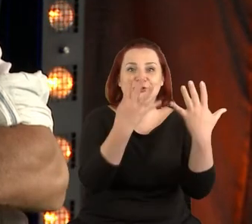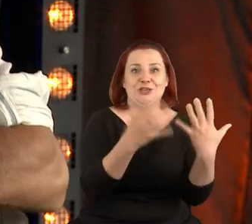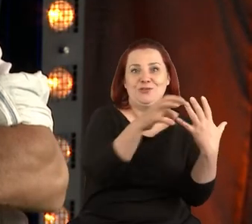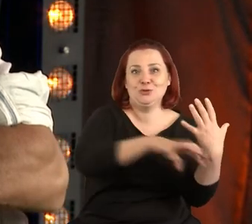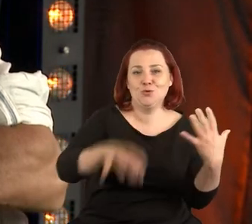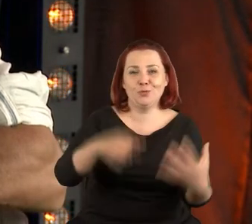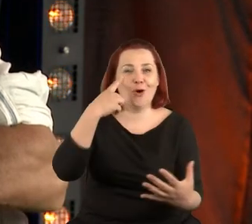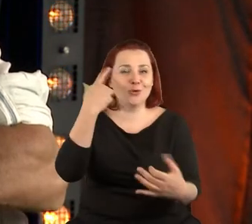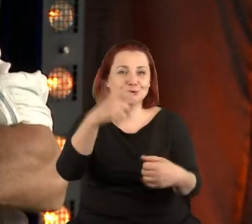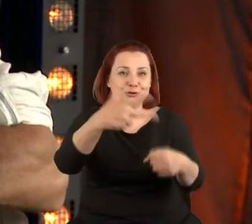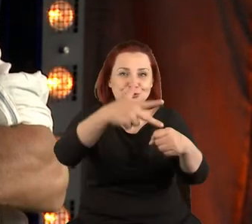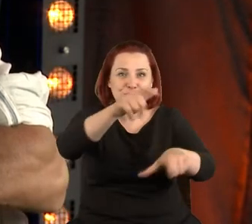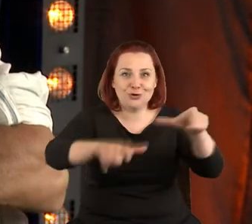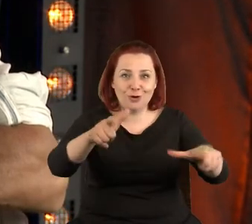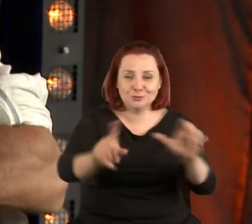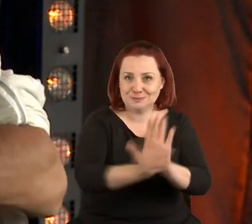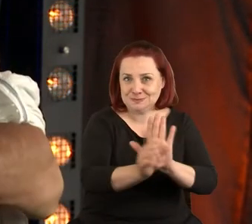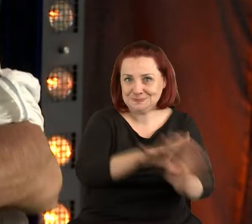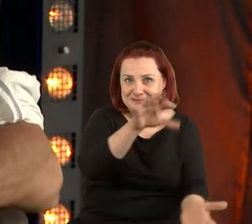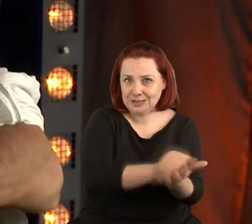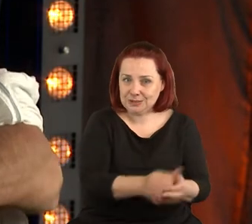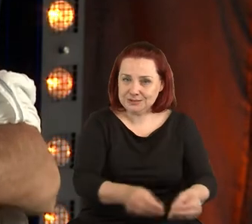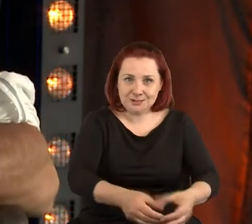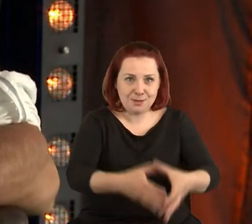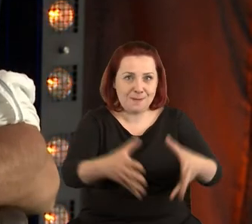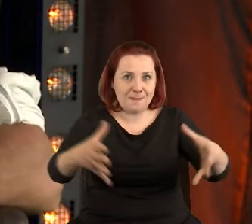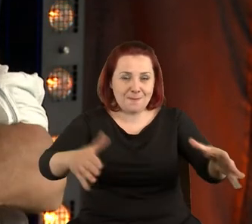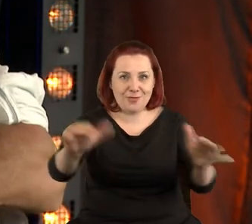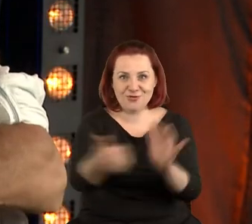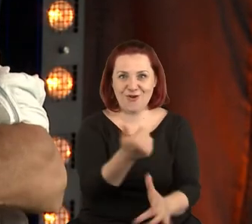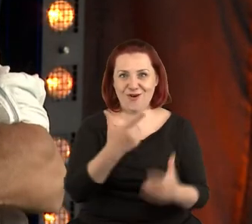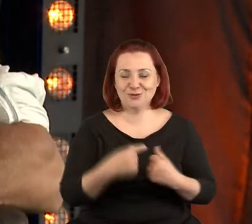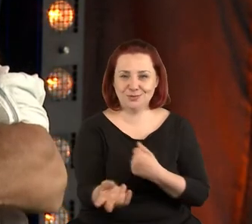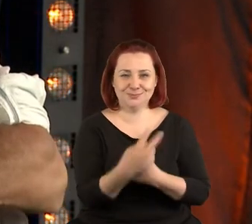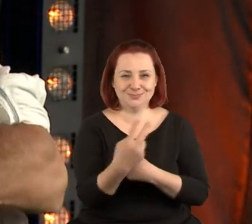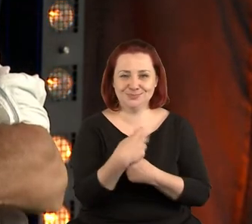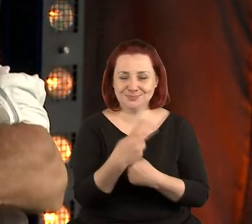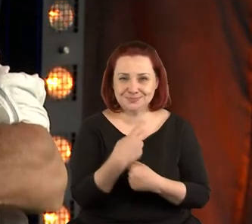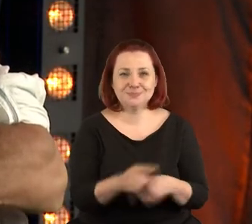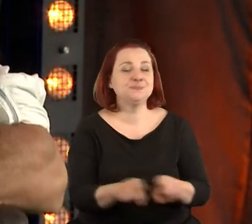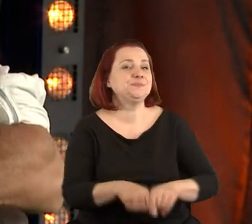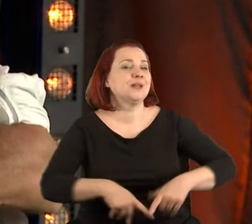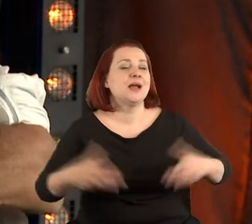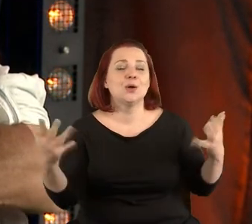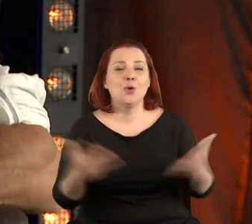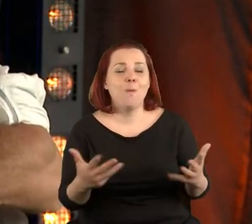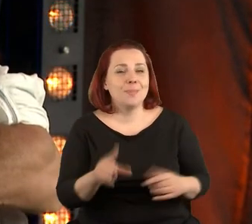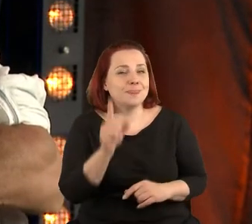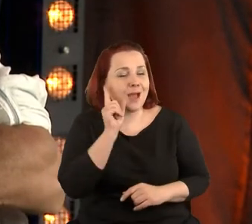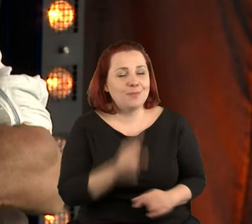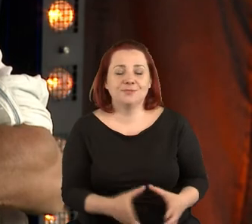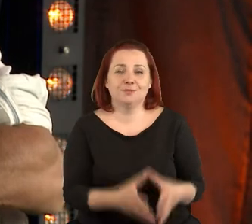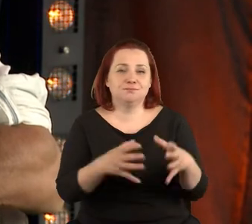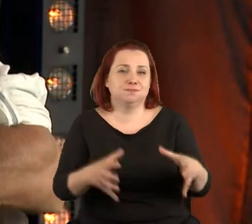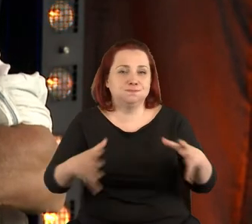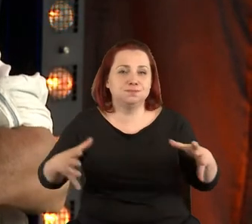około 130 osób, więc to się rozwinęło bardzo i przychodzą nowe osoby. Klub naprawdę się